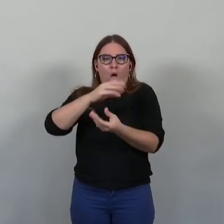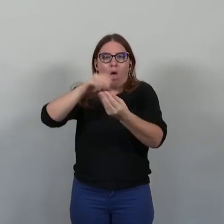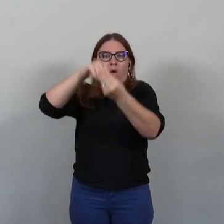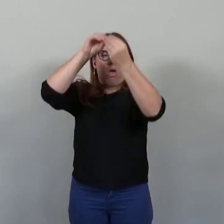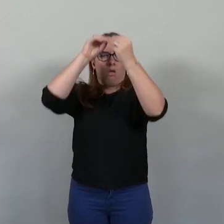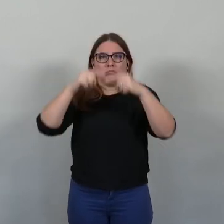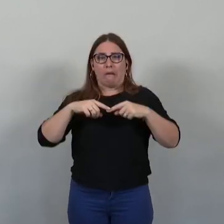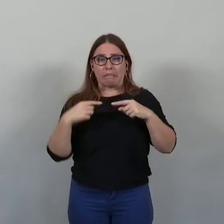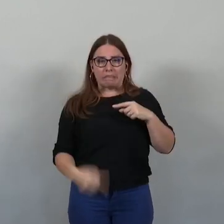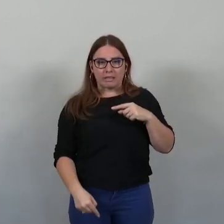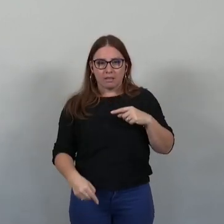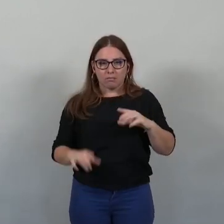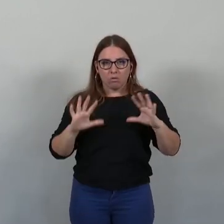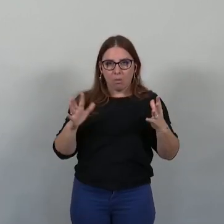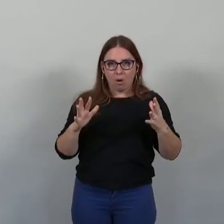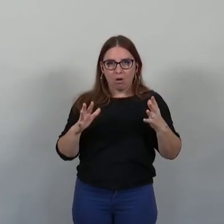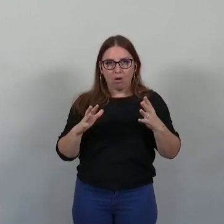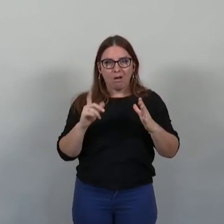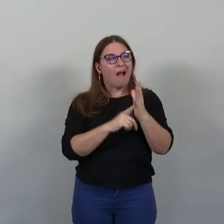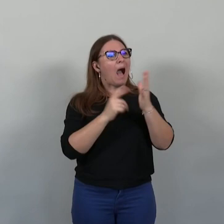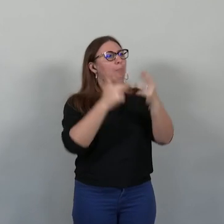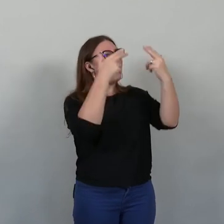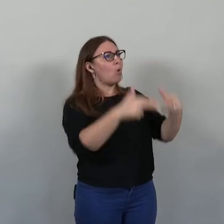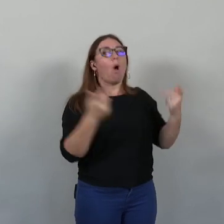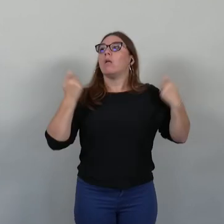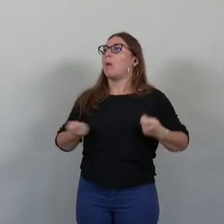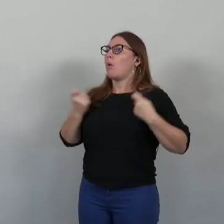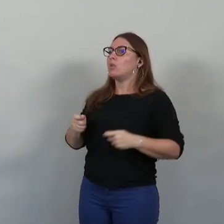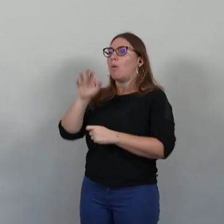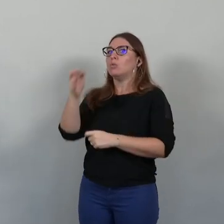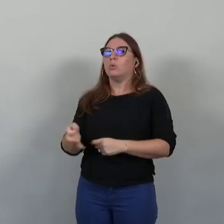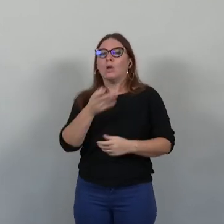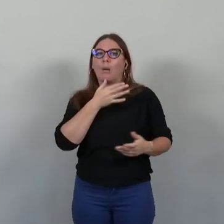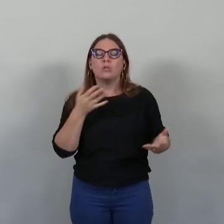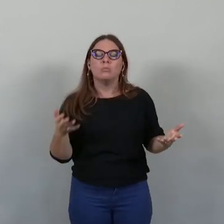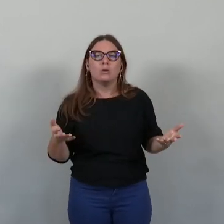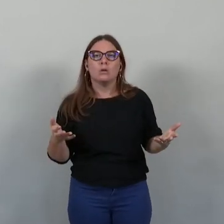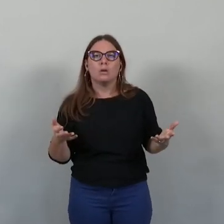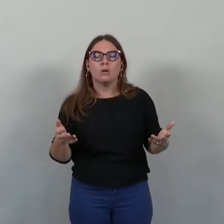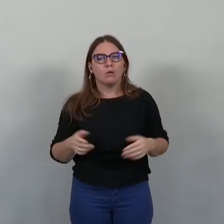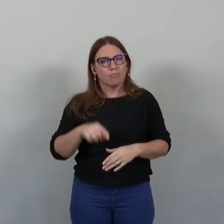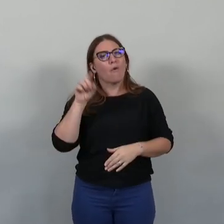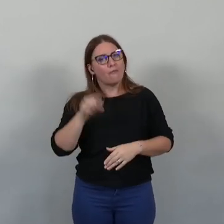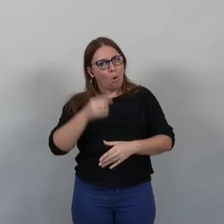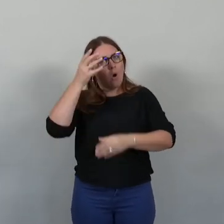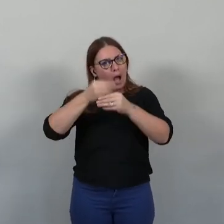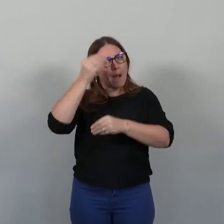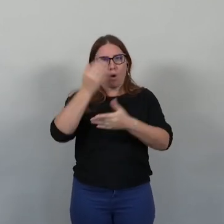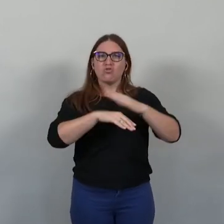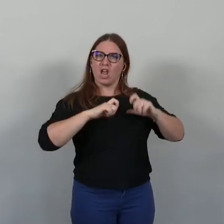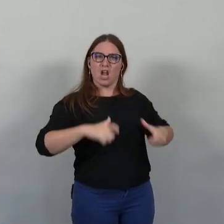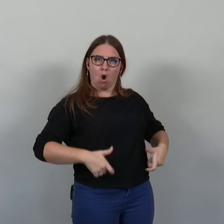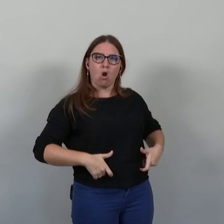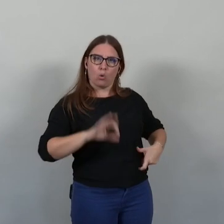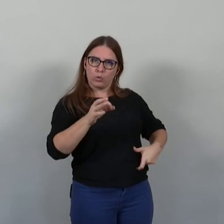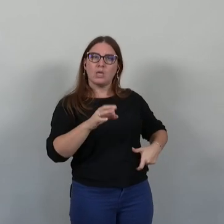non on ne peut pas dire non à la hausse d'impôt et oui à toutes les dépenses on doit être capable de poursuivre l'apprentissage à l'école avec les